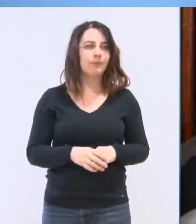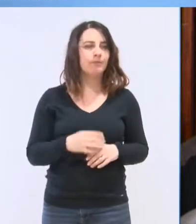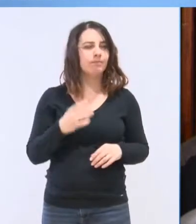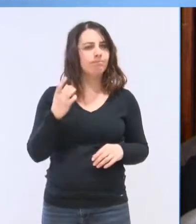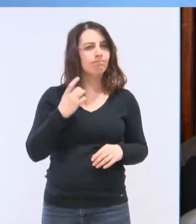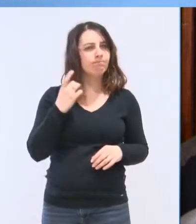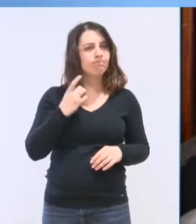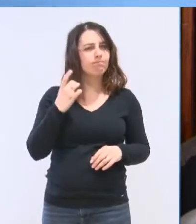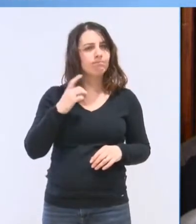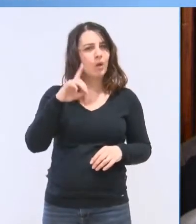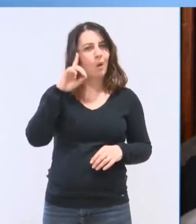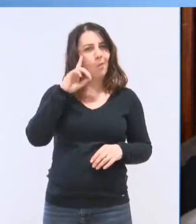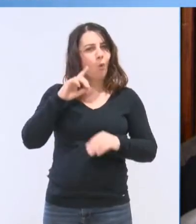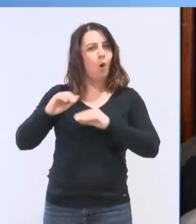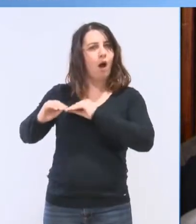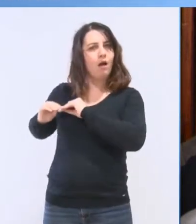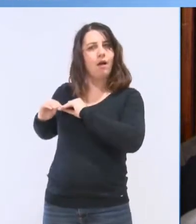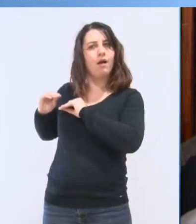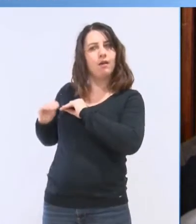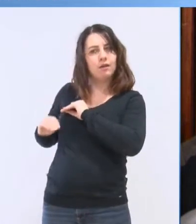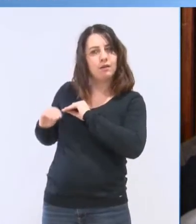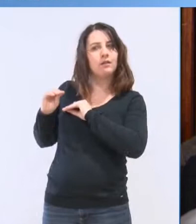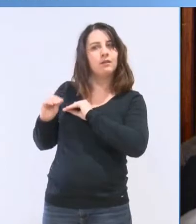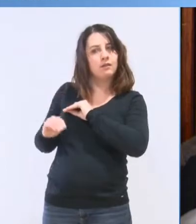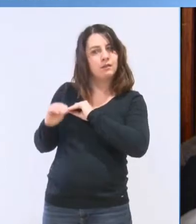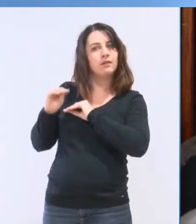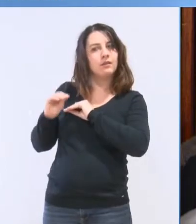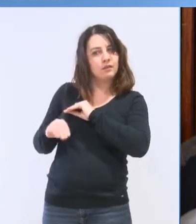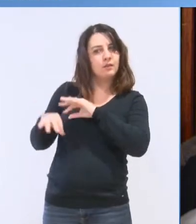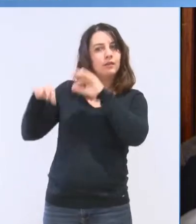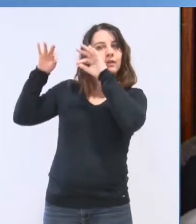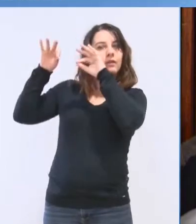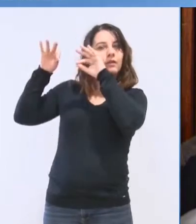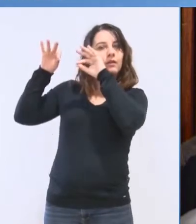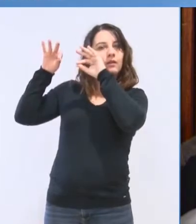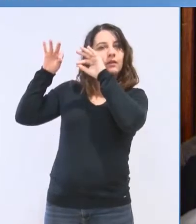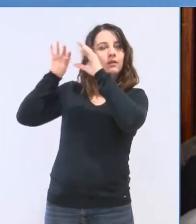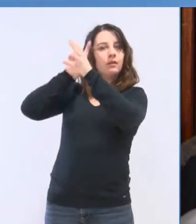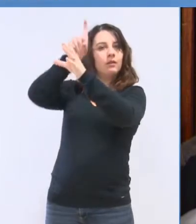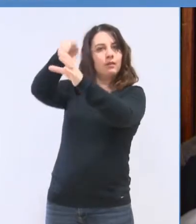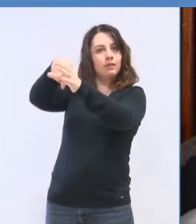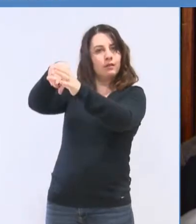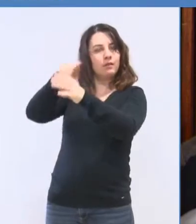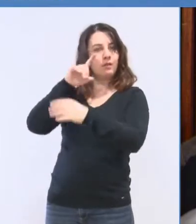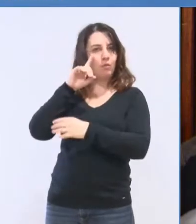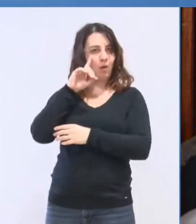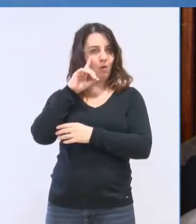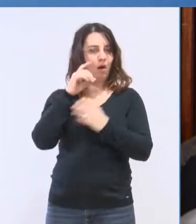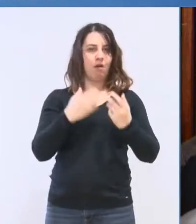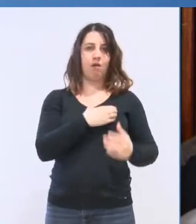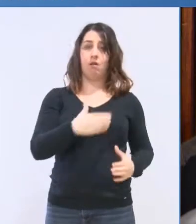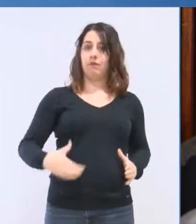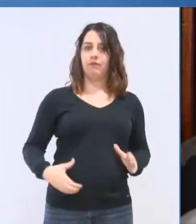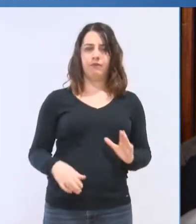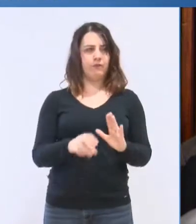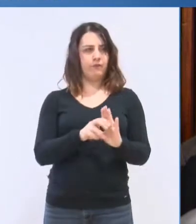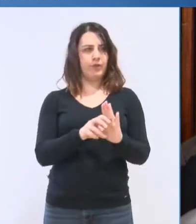est-ce que vous avez attendu? Pourquoi est-ce que vous avez suspendu cette adhésion à laquelle la ville de